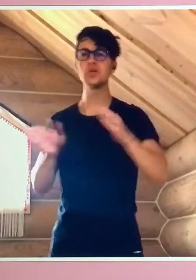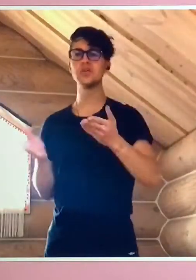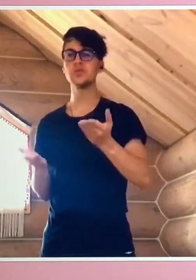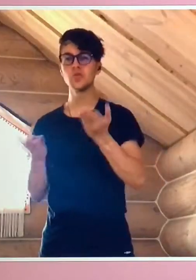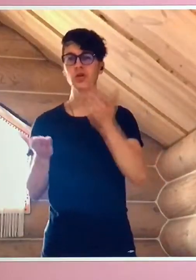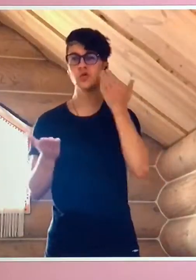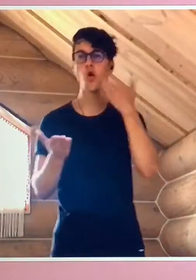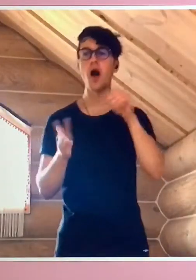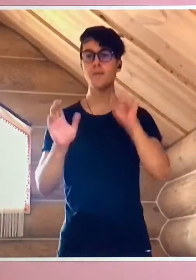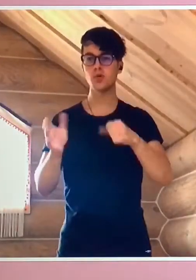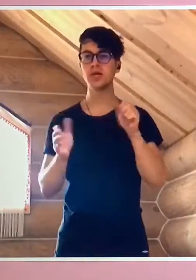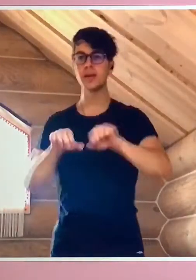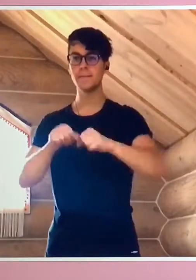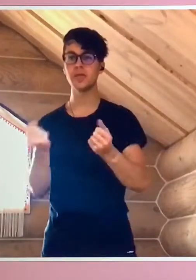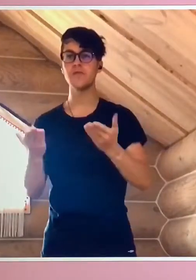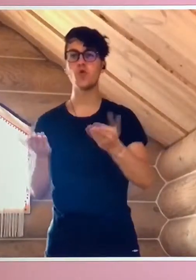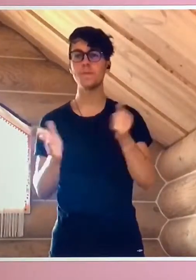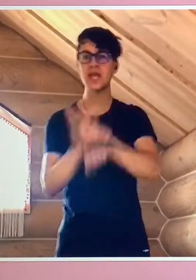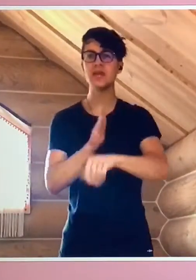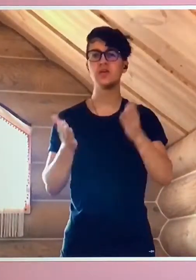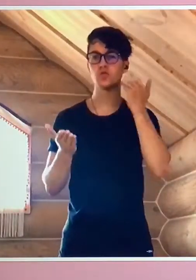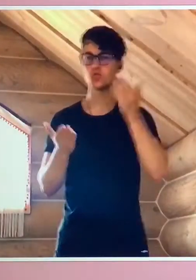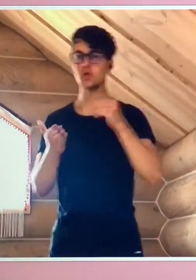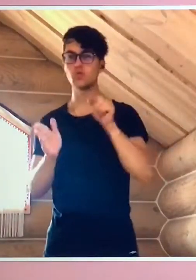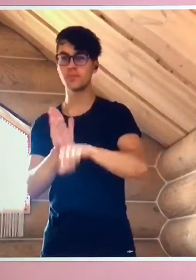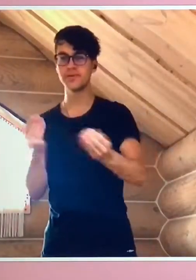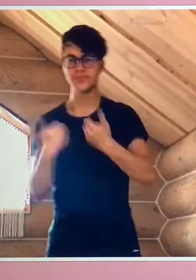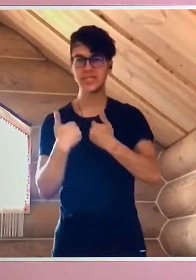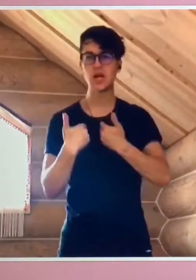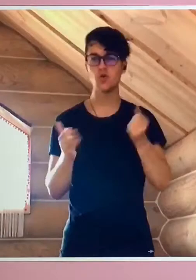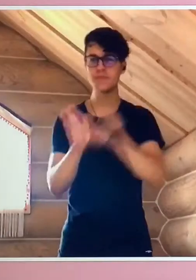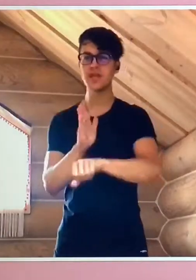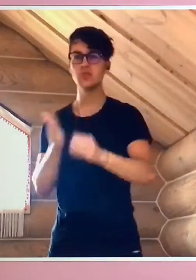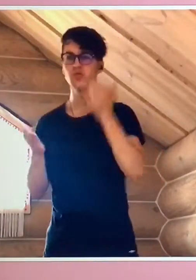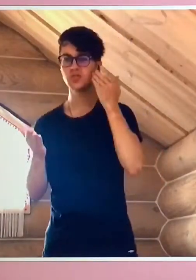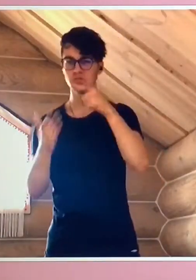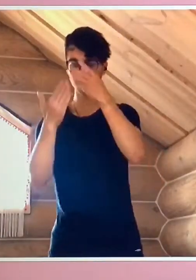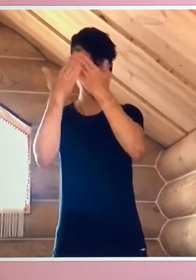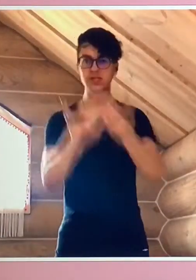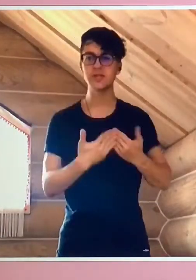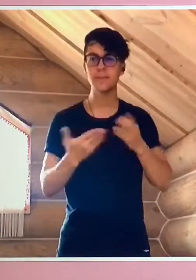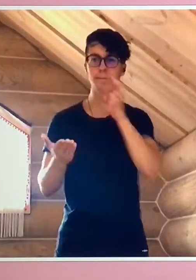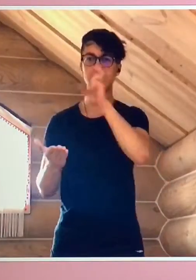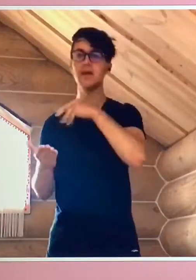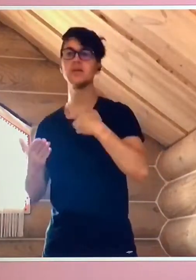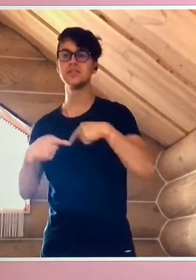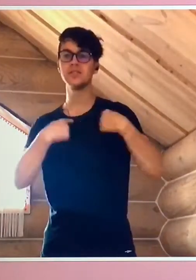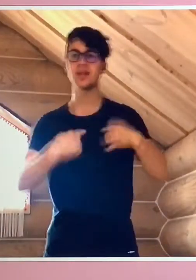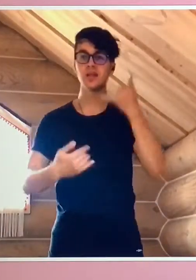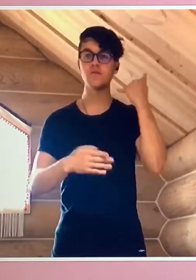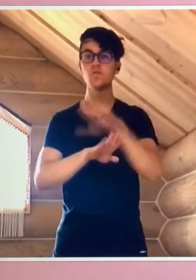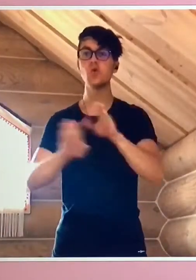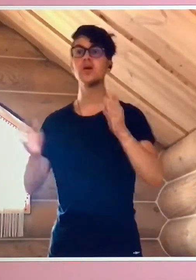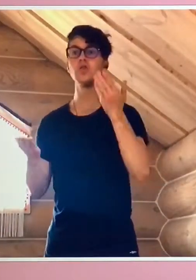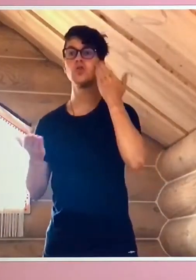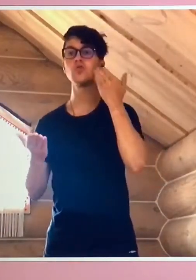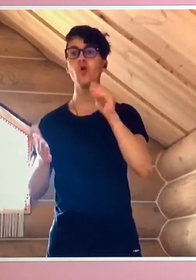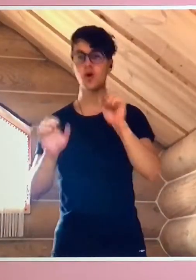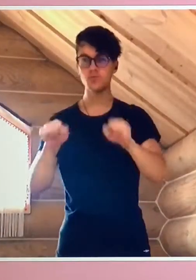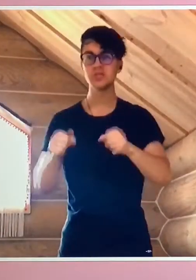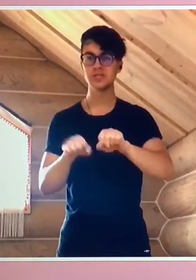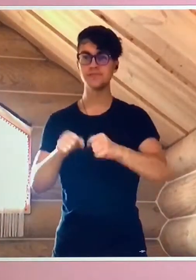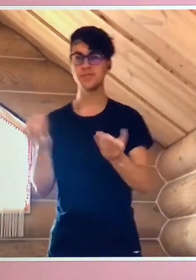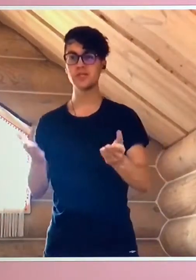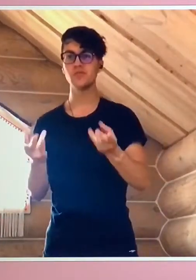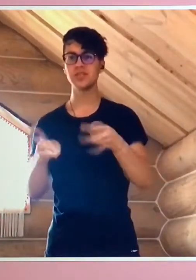Мне телефон, но ты легко можешь разбить его. Тебе легко так убить меня. Знаю любовь на любителя. Мое сердце, мне телефон, но ты